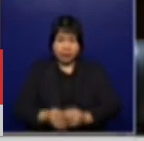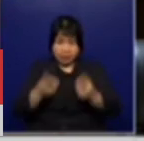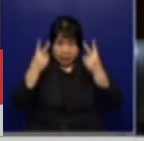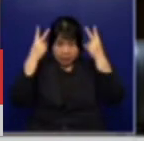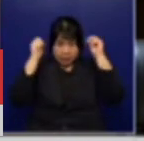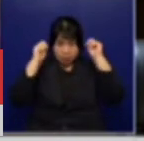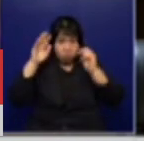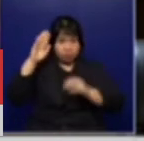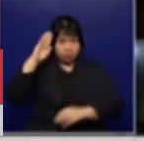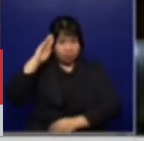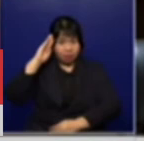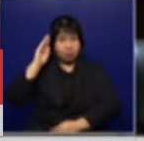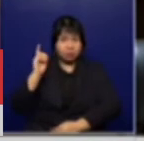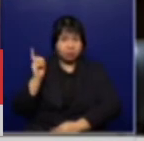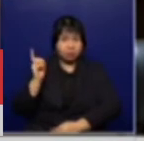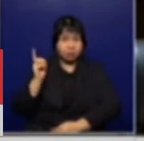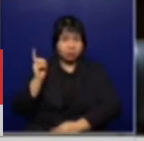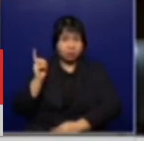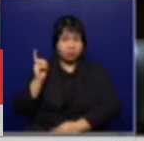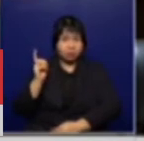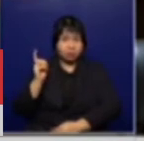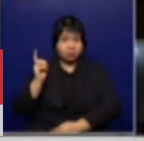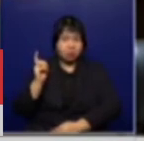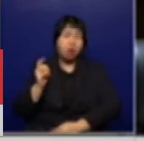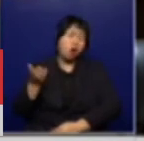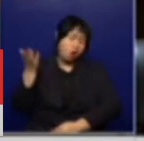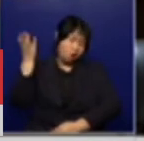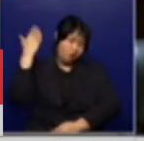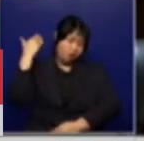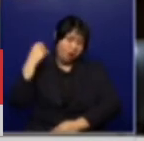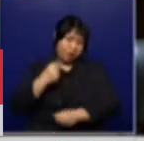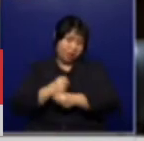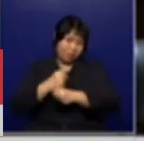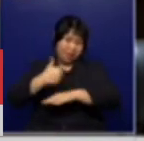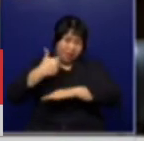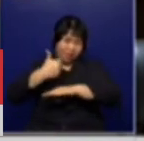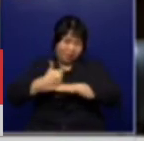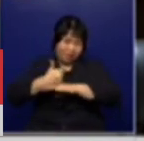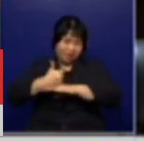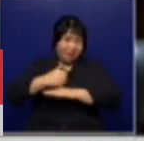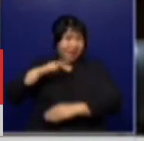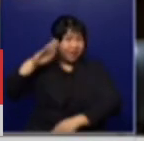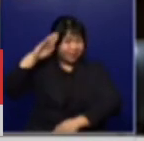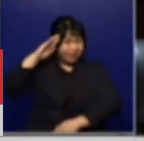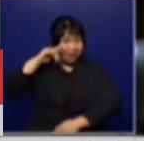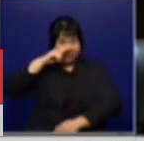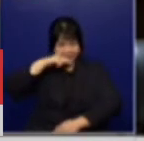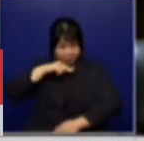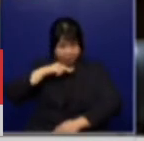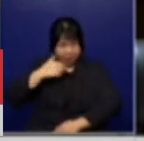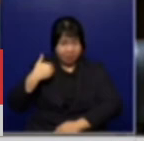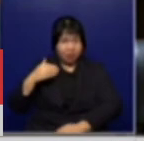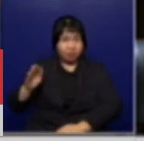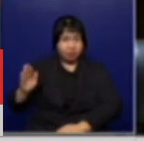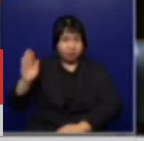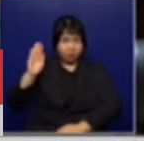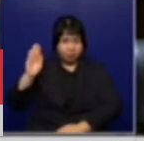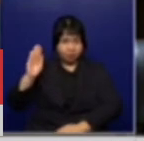ทธ์จันทร์โอชาอดีตผู้บัญชาการกองทัพไทยได้เคยให้สัตย์ปฏิญาณ